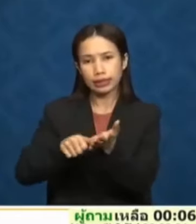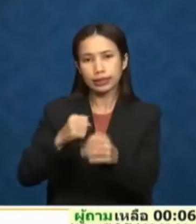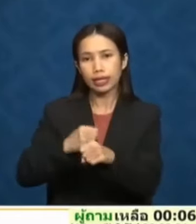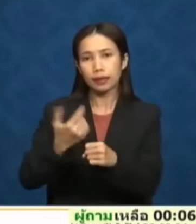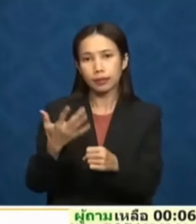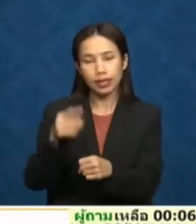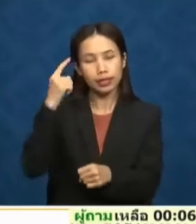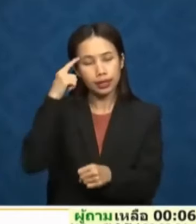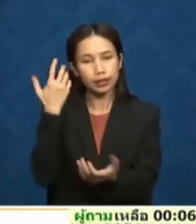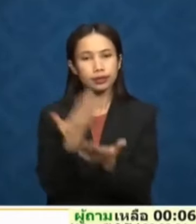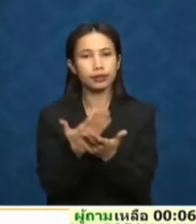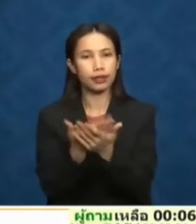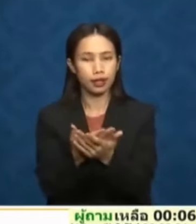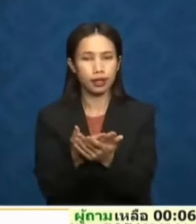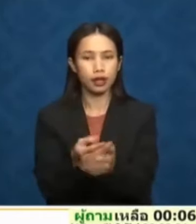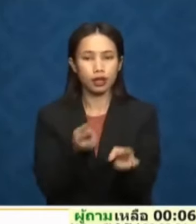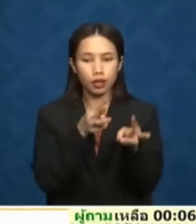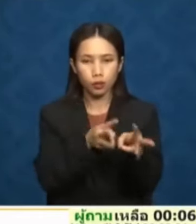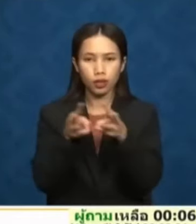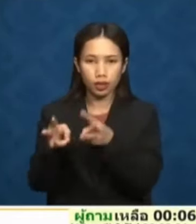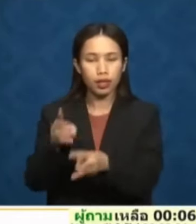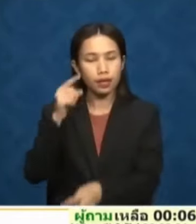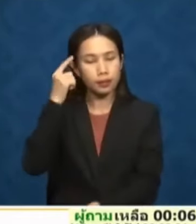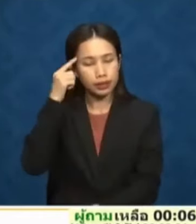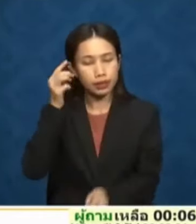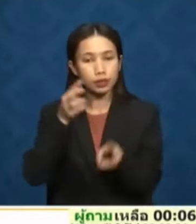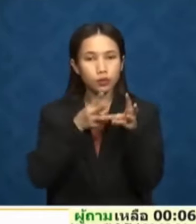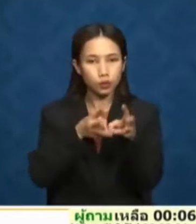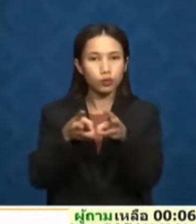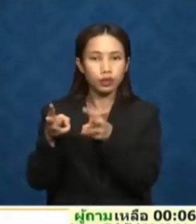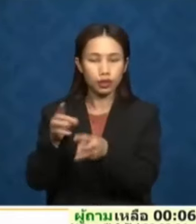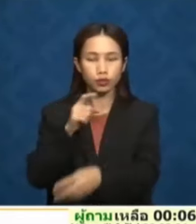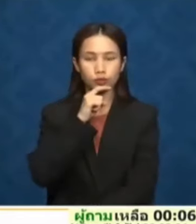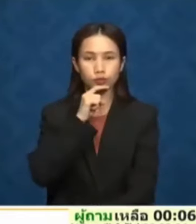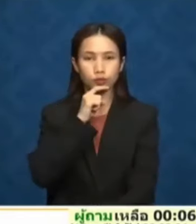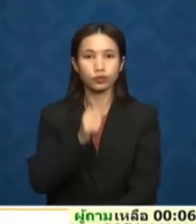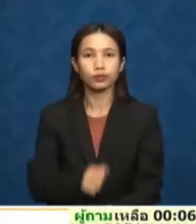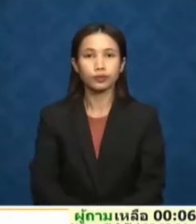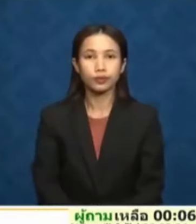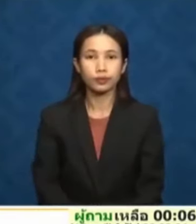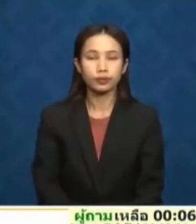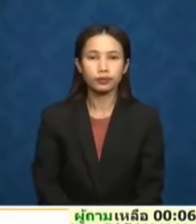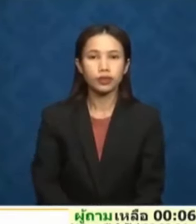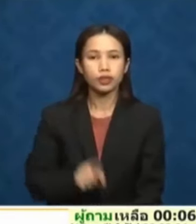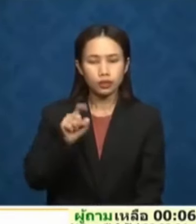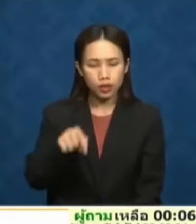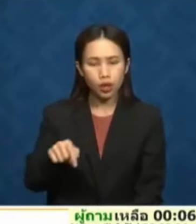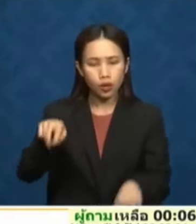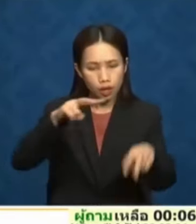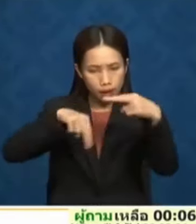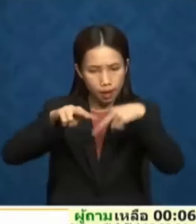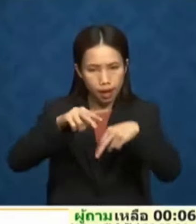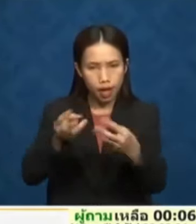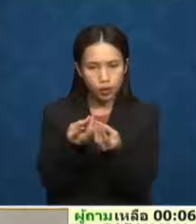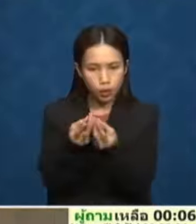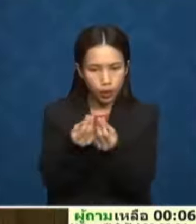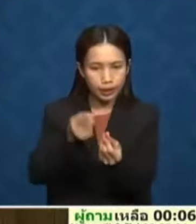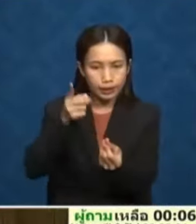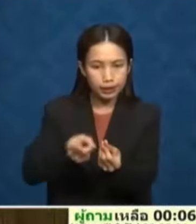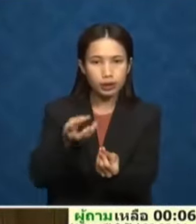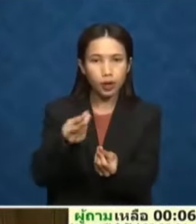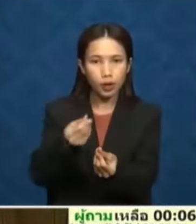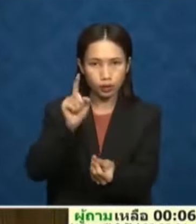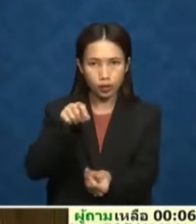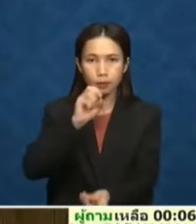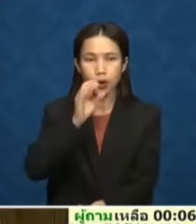เชยก็คิดเป็นเงินออกมาวิธีการนี้เรากำลังคิดอยู่ครับกำลังคิดอยู่ซึ่งมันต้องหาตัวเลขจริงๆเข้ามาเพราะฉะนั้นตอบท่าน